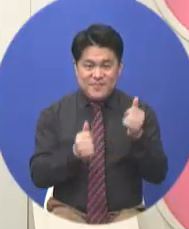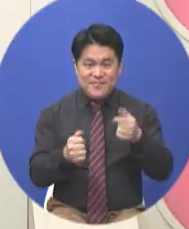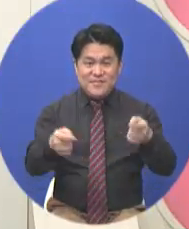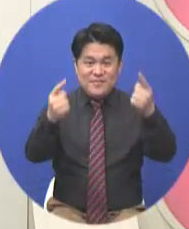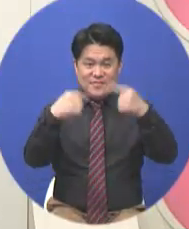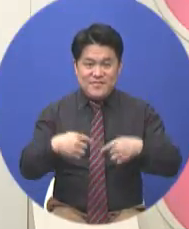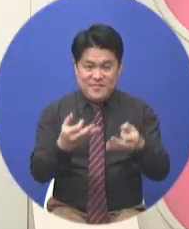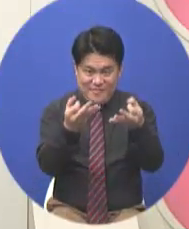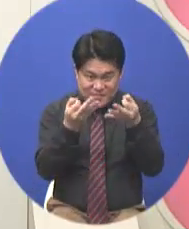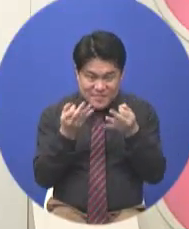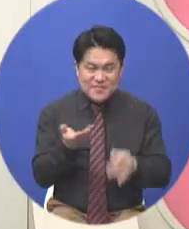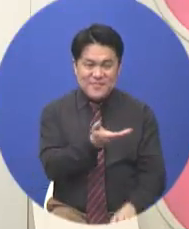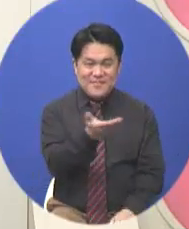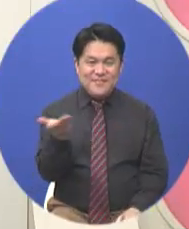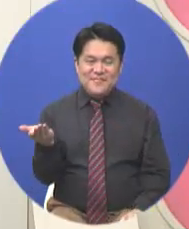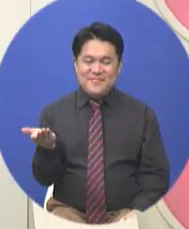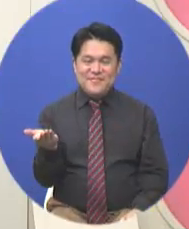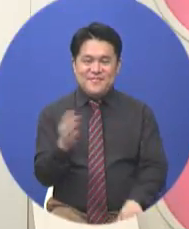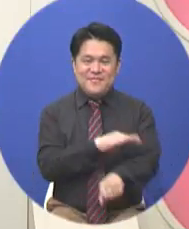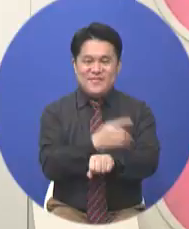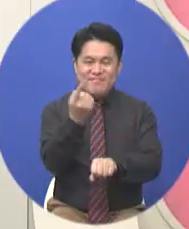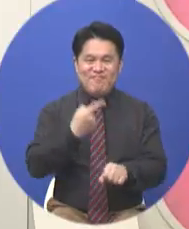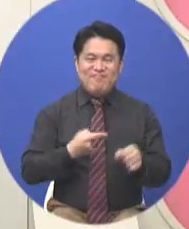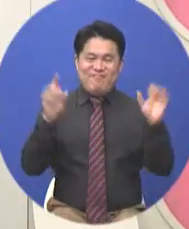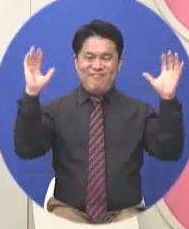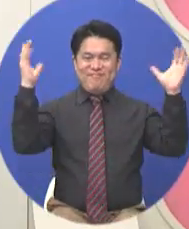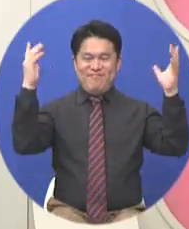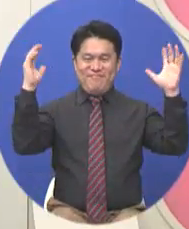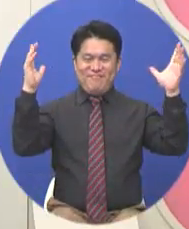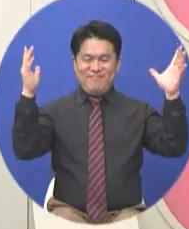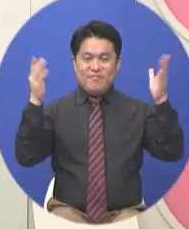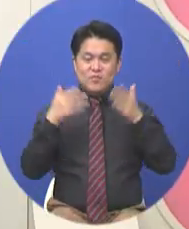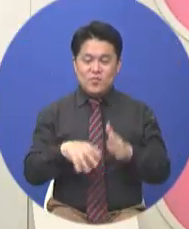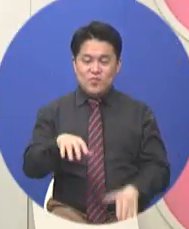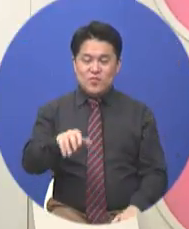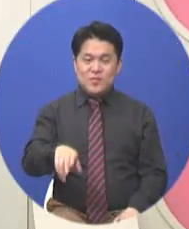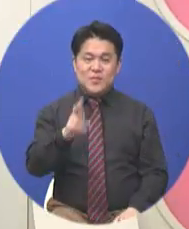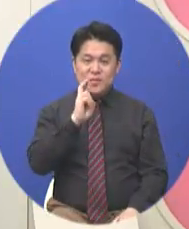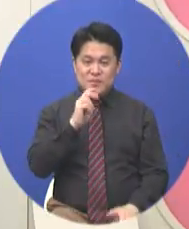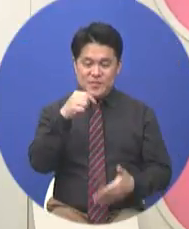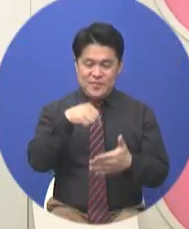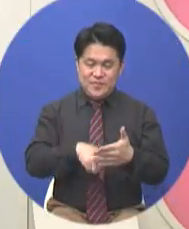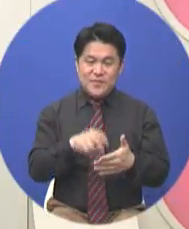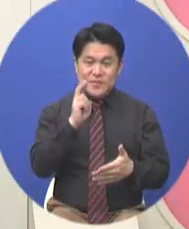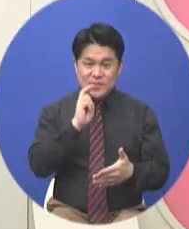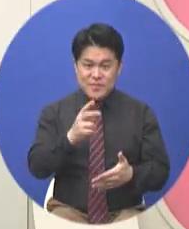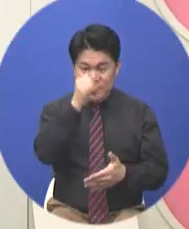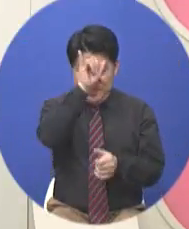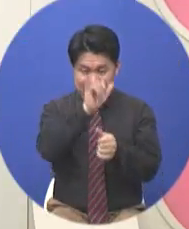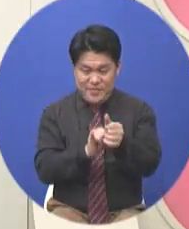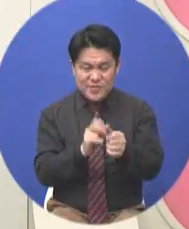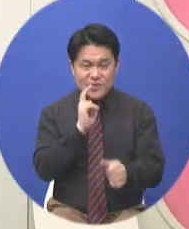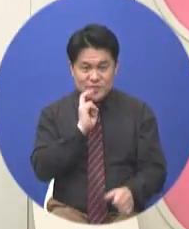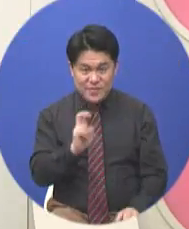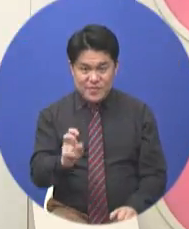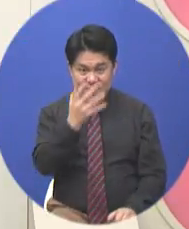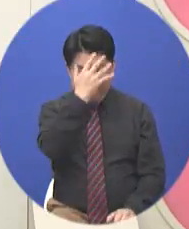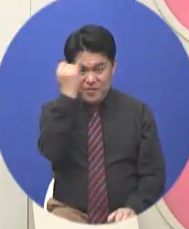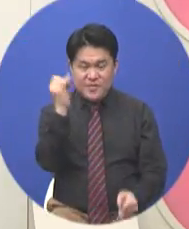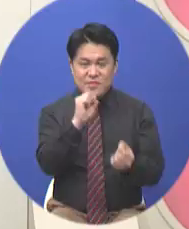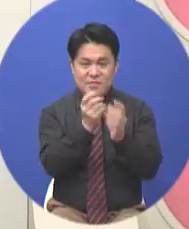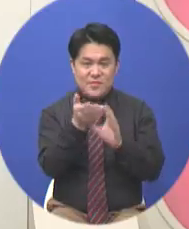노래자랑에 오신 여러분 환영합니다. 고향의 노래, 마음의 노래, 휴의 노래, 할미꽃